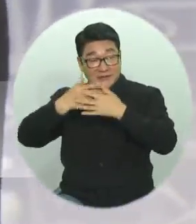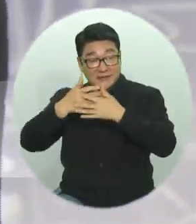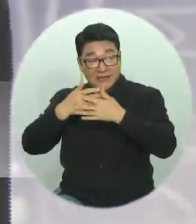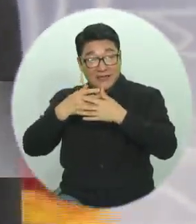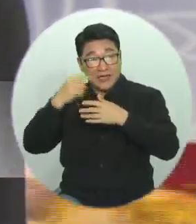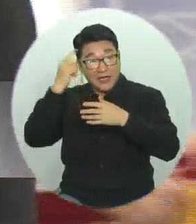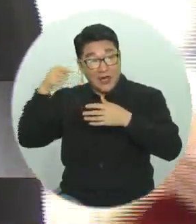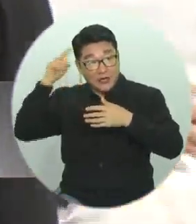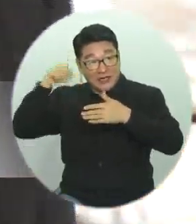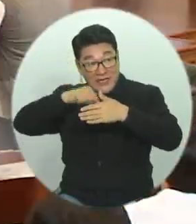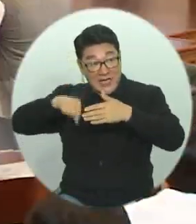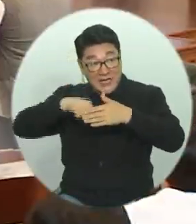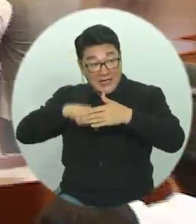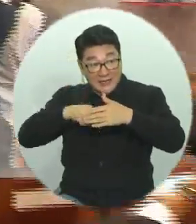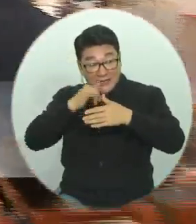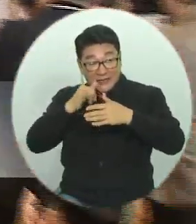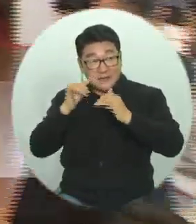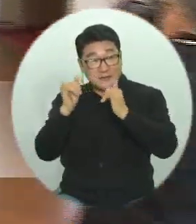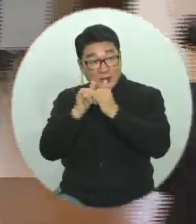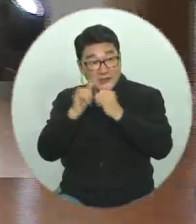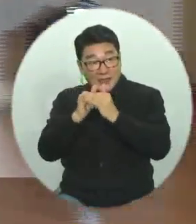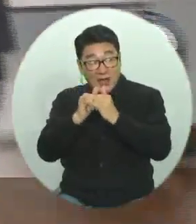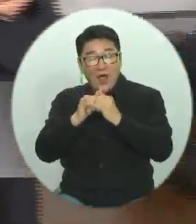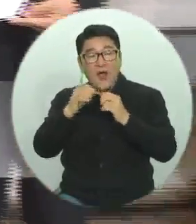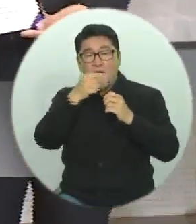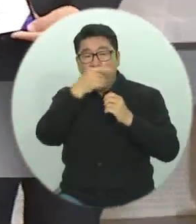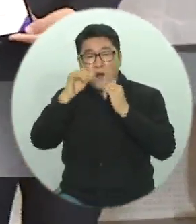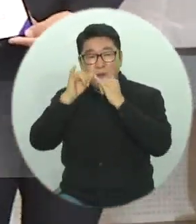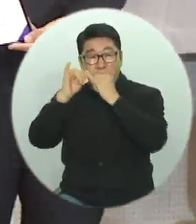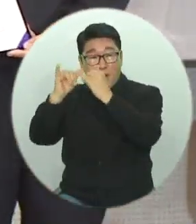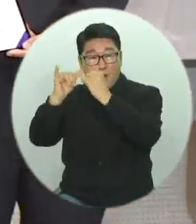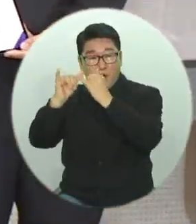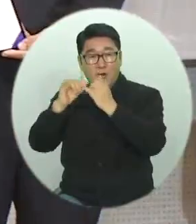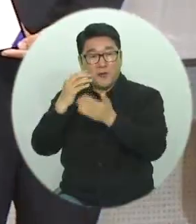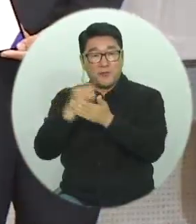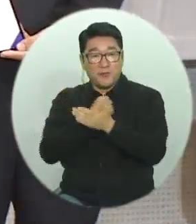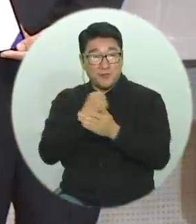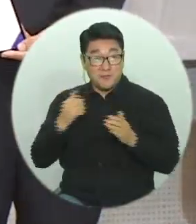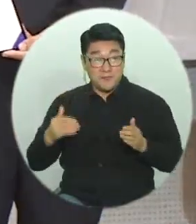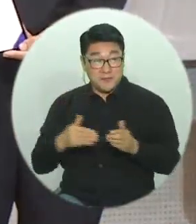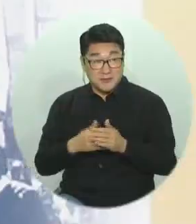러시아 푸틴의 국내 전쟁이 대상인 기선 계상에